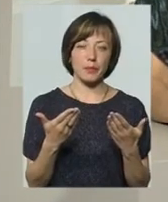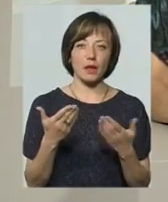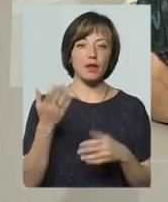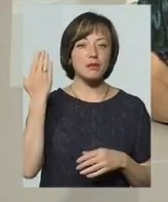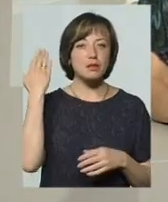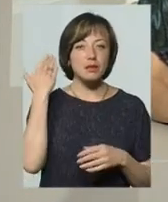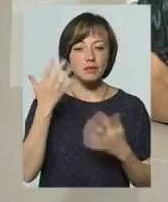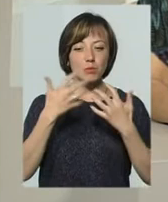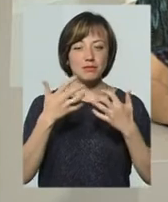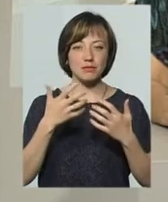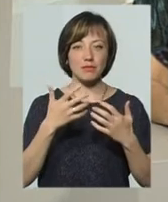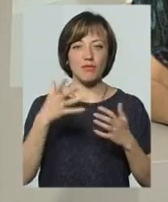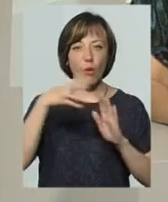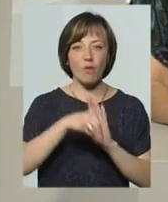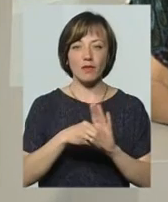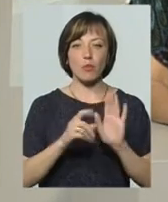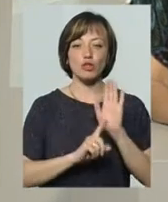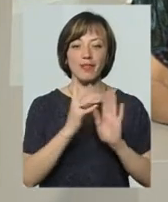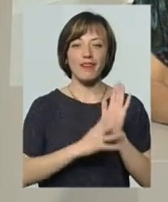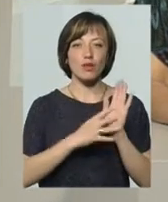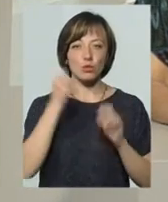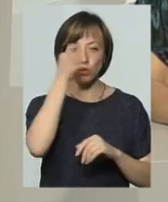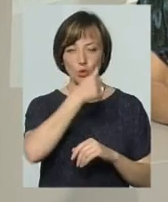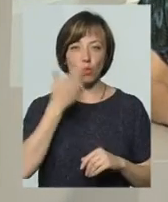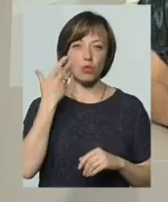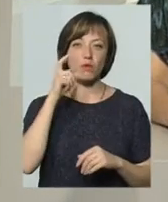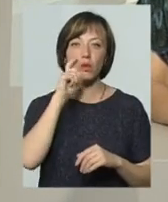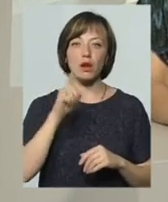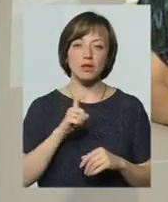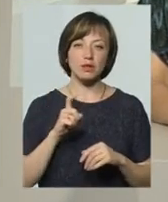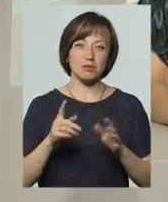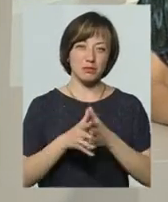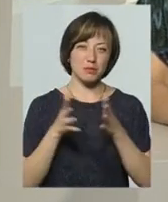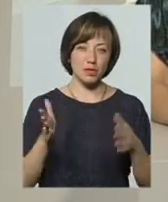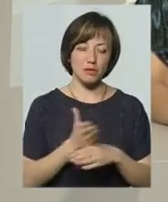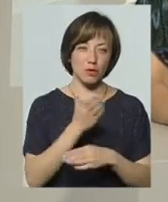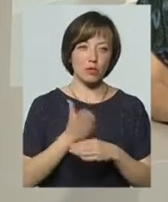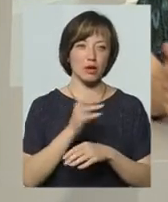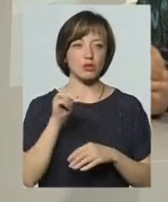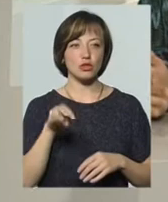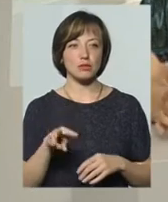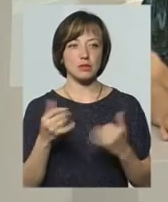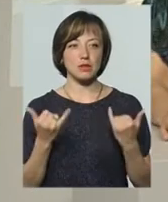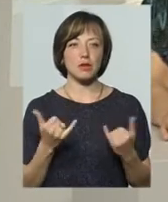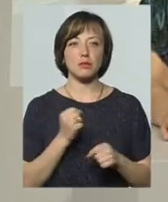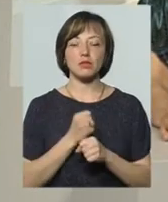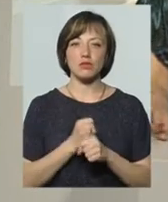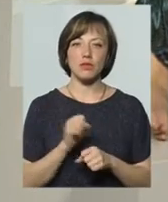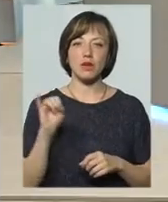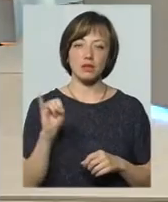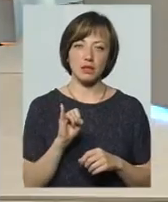90-х років. Початку 90-х, коли в Україні значно більше вироблялося, ніж зараз, працювали